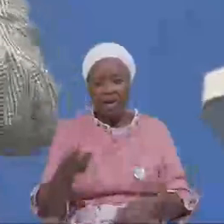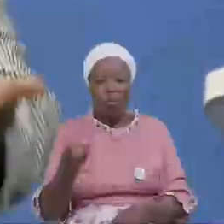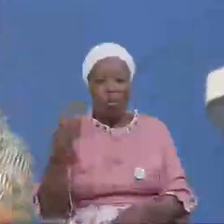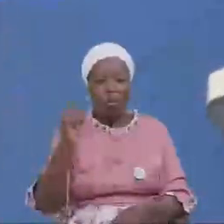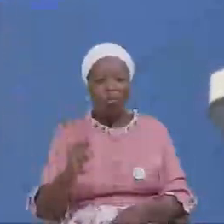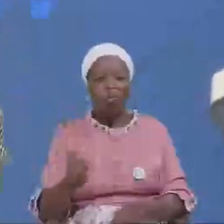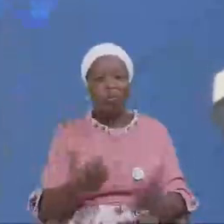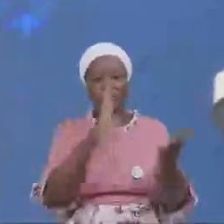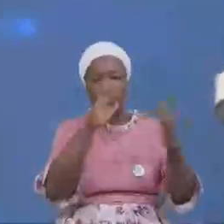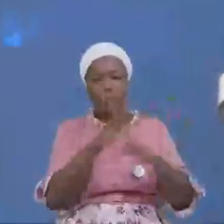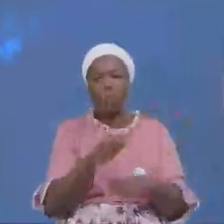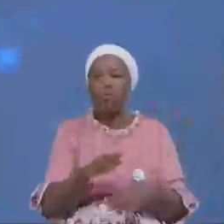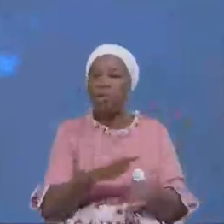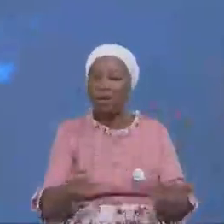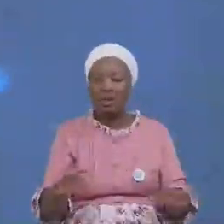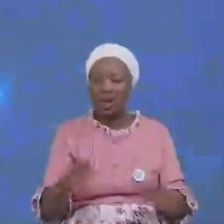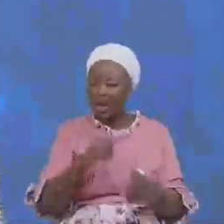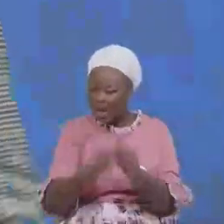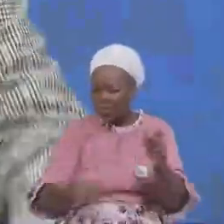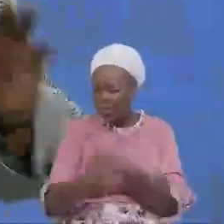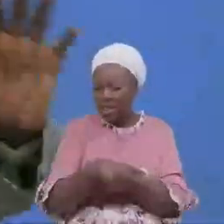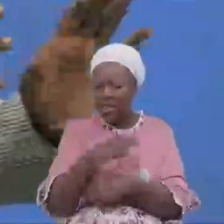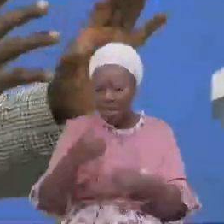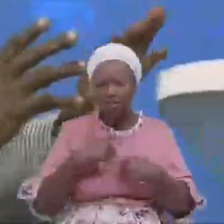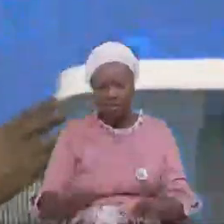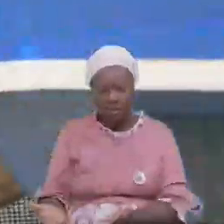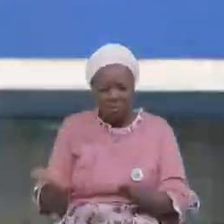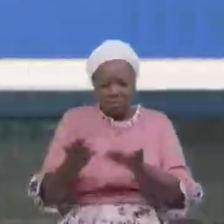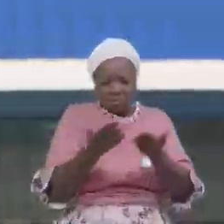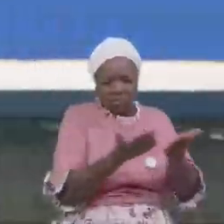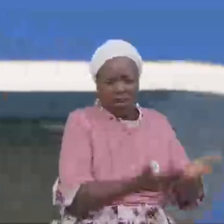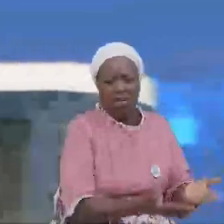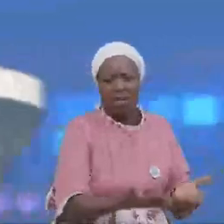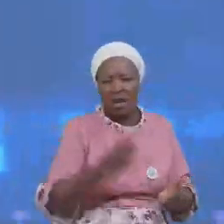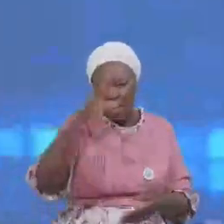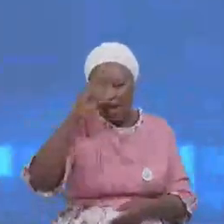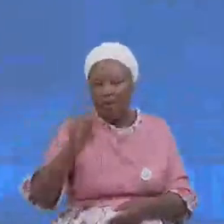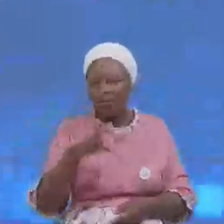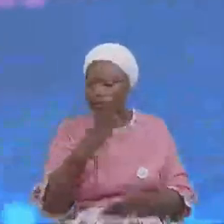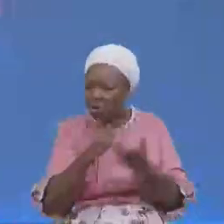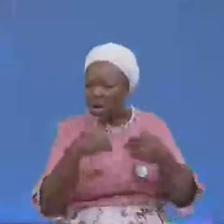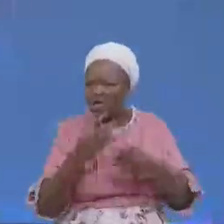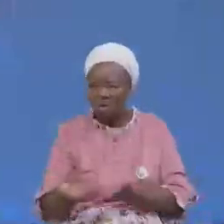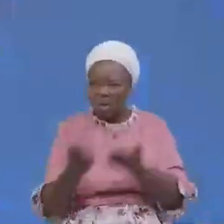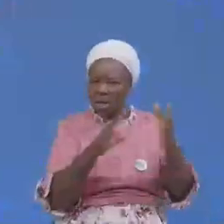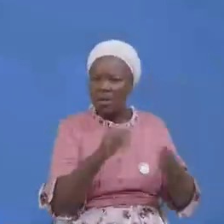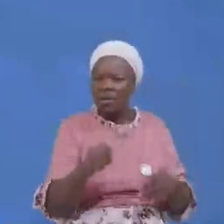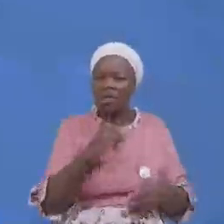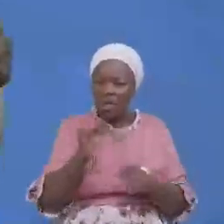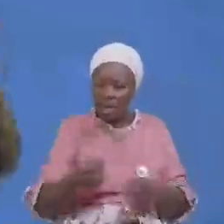et chaque jour, on le portait. Quelqu'un d'autre devait le porter. On pouvait le porter, mais il ne pouvait pas le